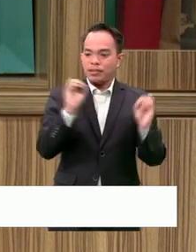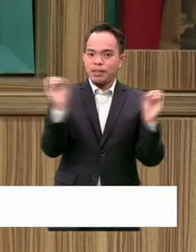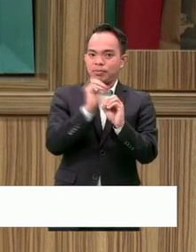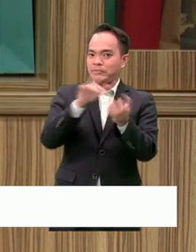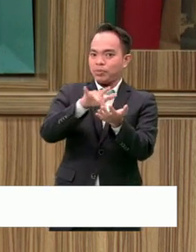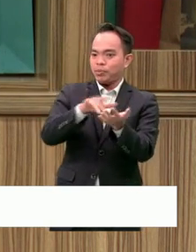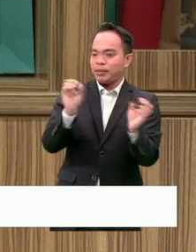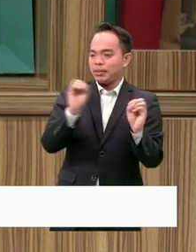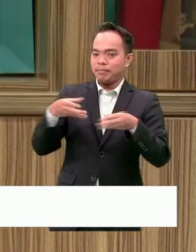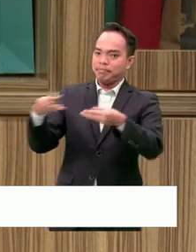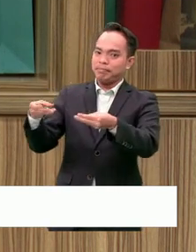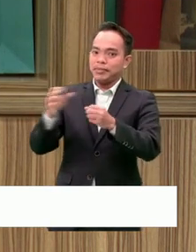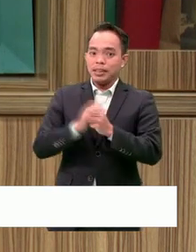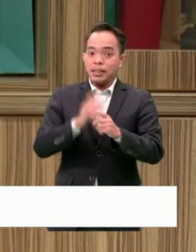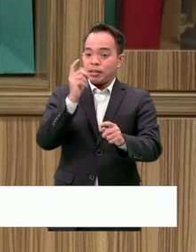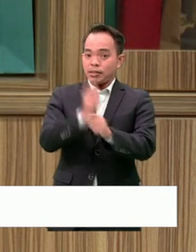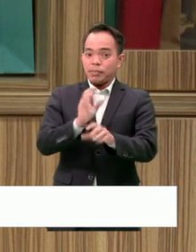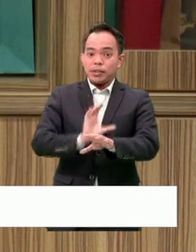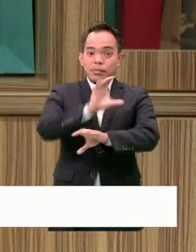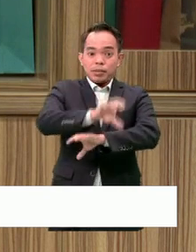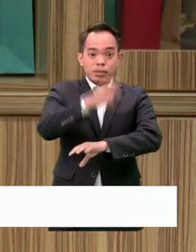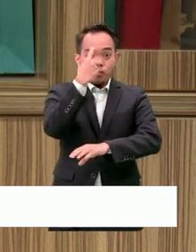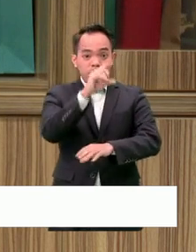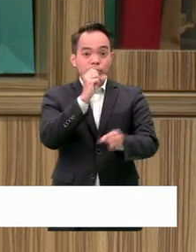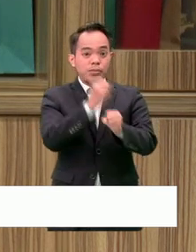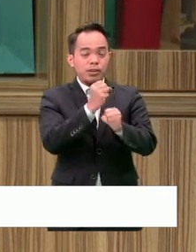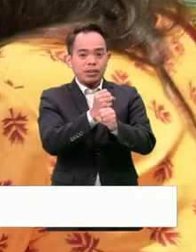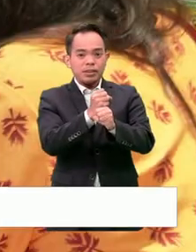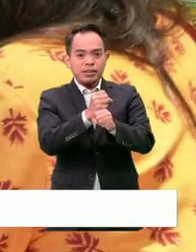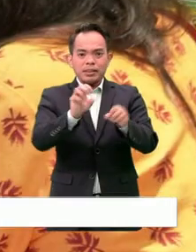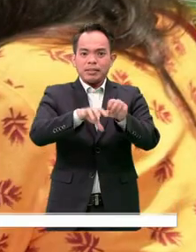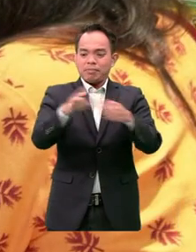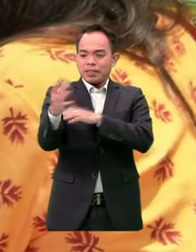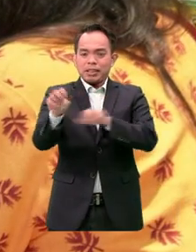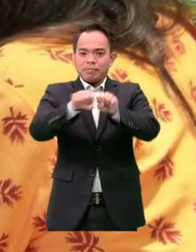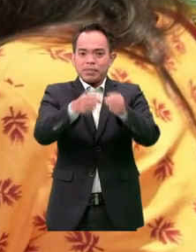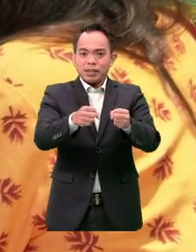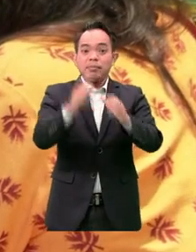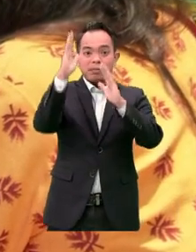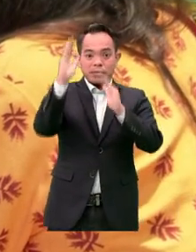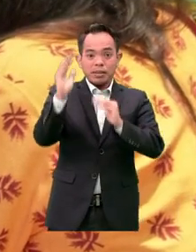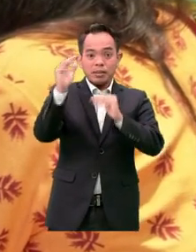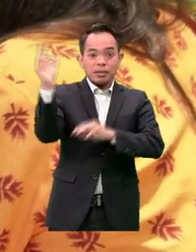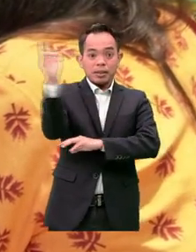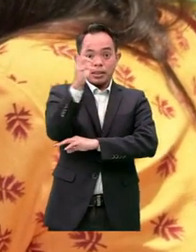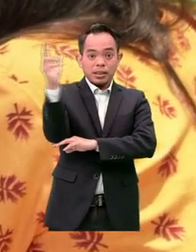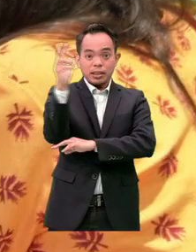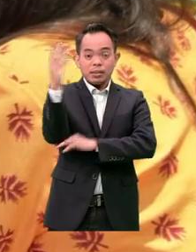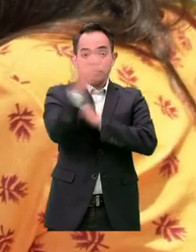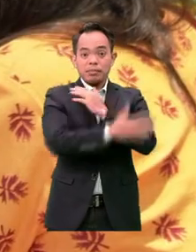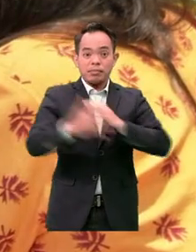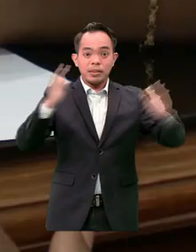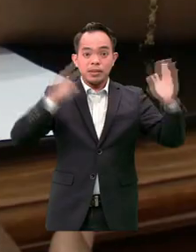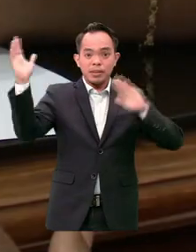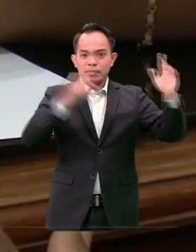ya. Jadi dia tetap dipaksa untuk bekerja dengan tangan yang patah. Beliau juga berharap kerajaan Malaysia akan mengambil tindakan